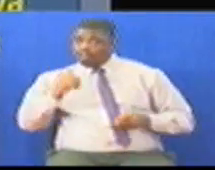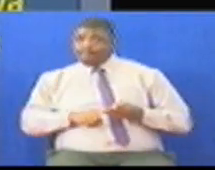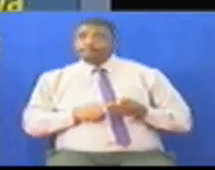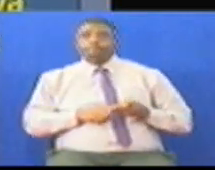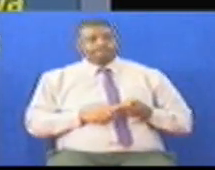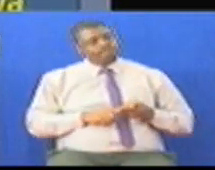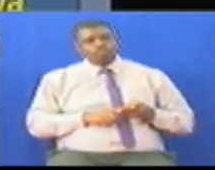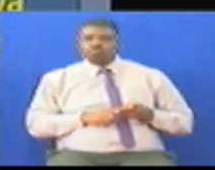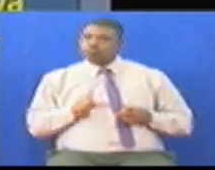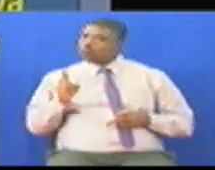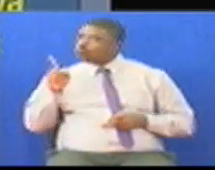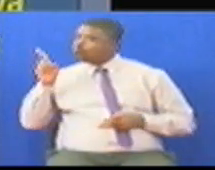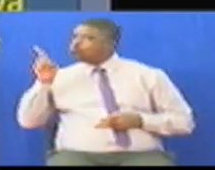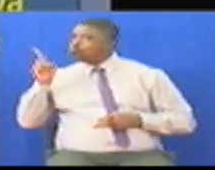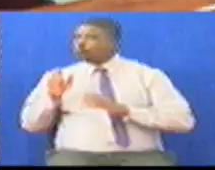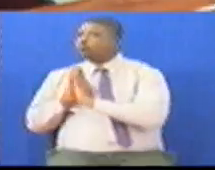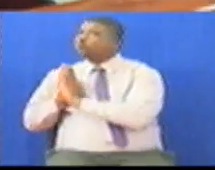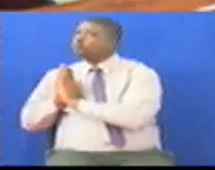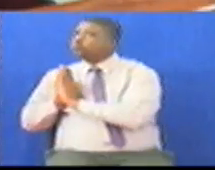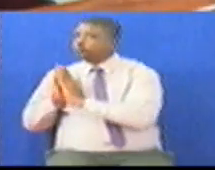ya utumishi na utawala bora,